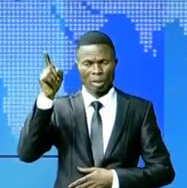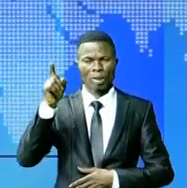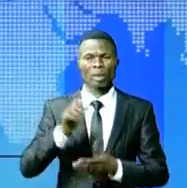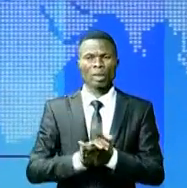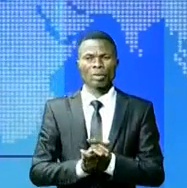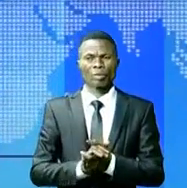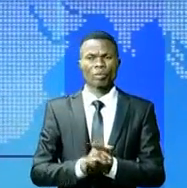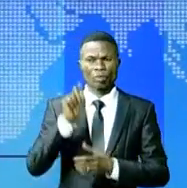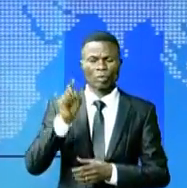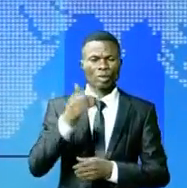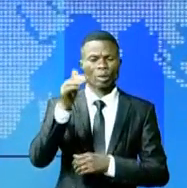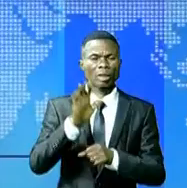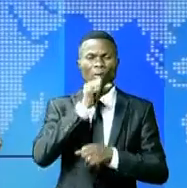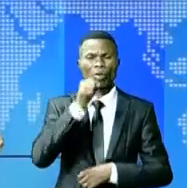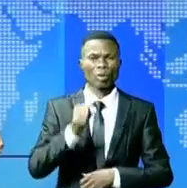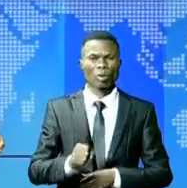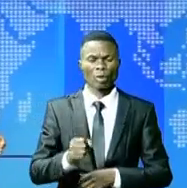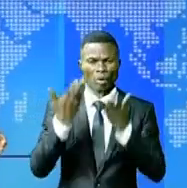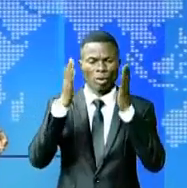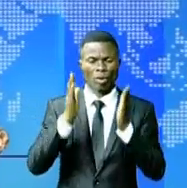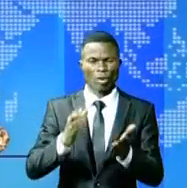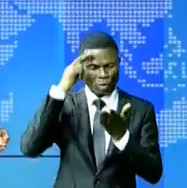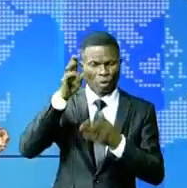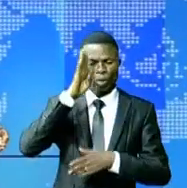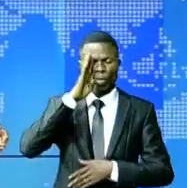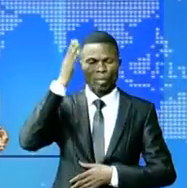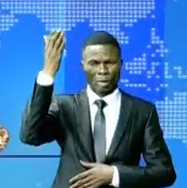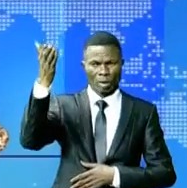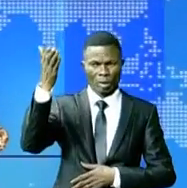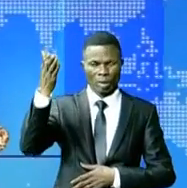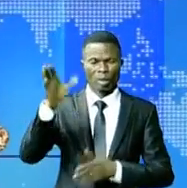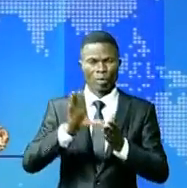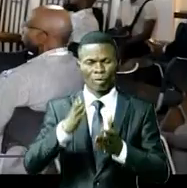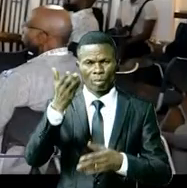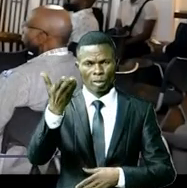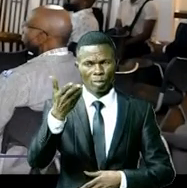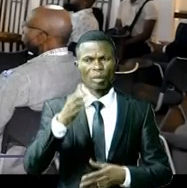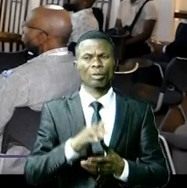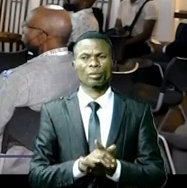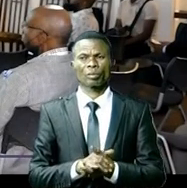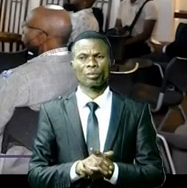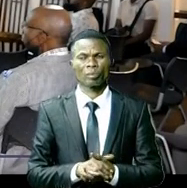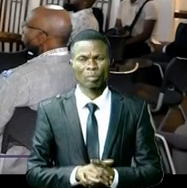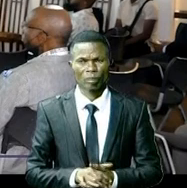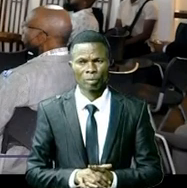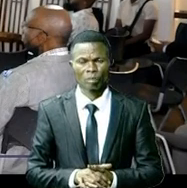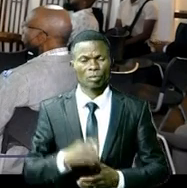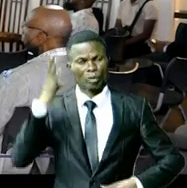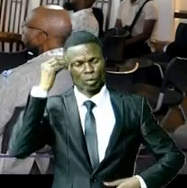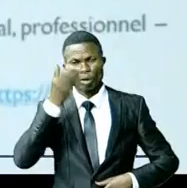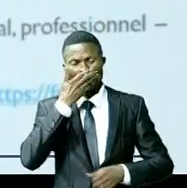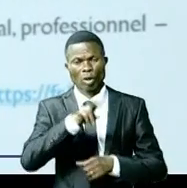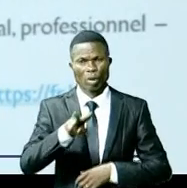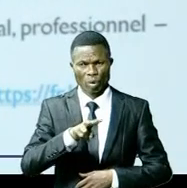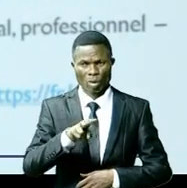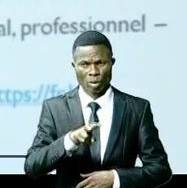Luminette, devant les anciens étudiants de cette université. Malumbela était sur place. Dû à la pandémie de coronavirus